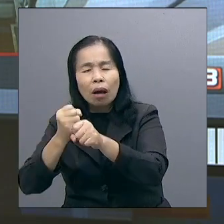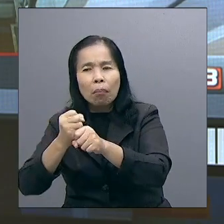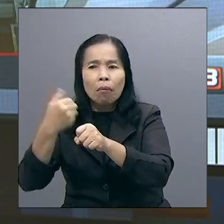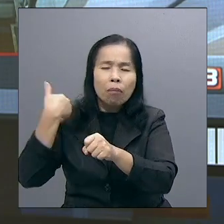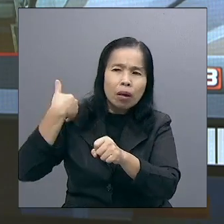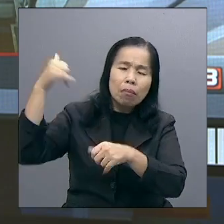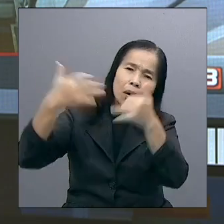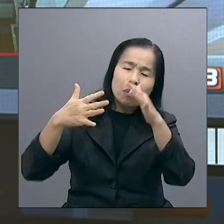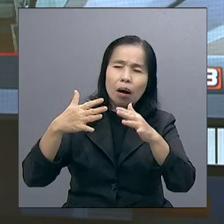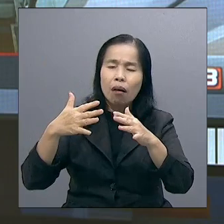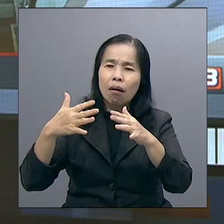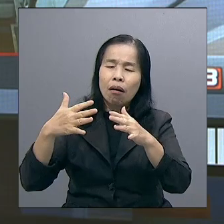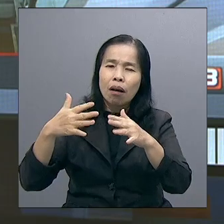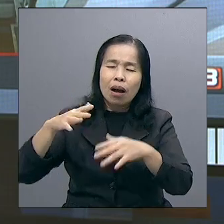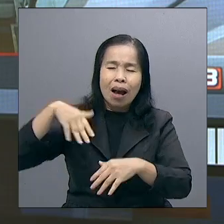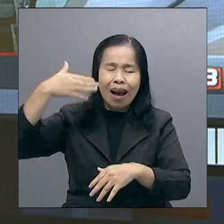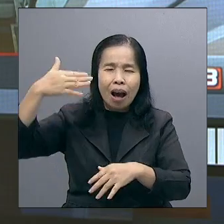เลยหรงหรังติดต่อไม่ได้